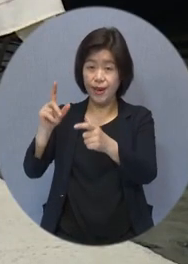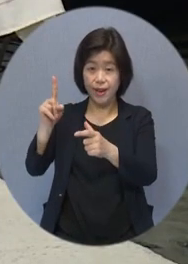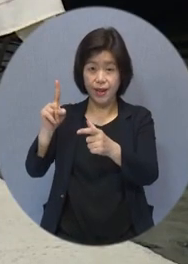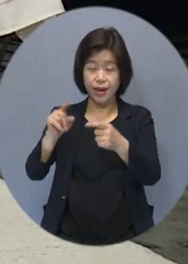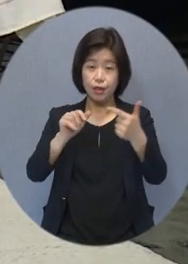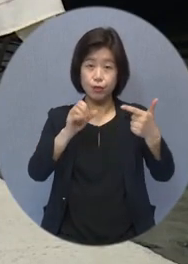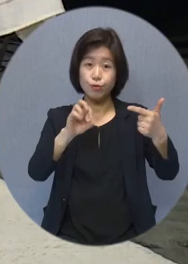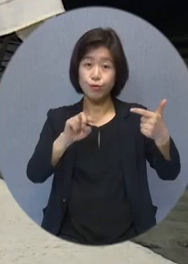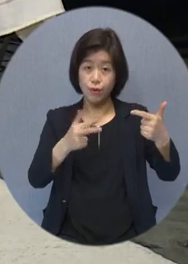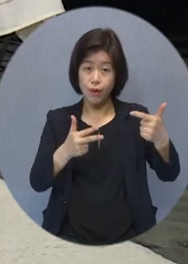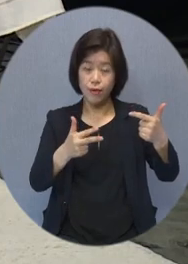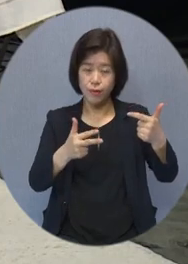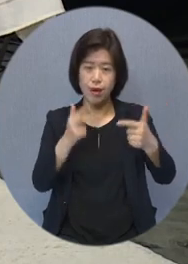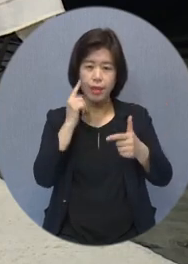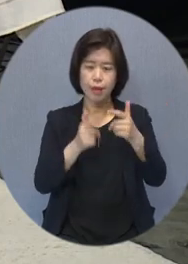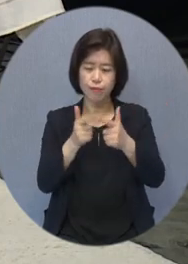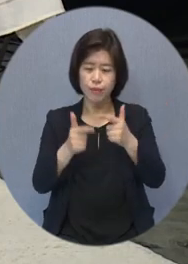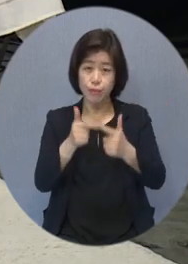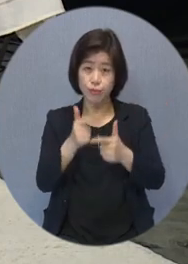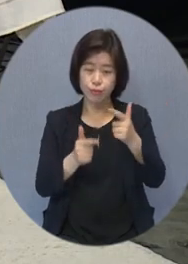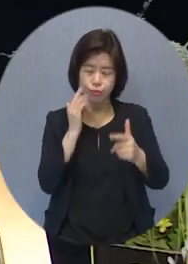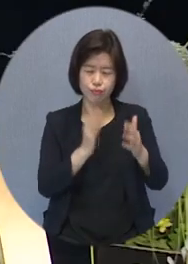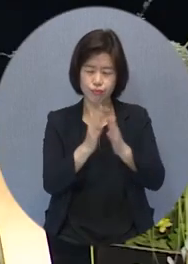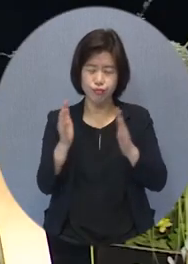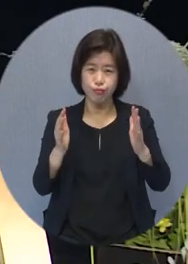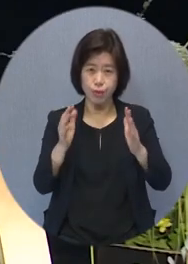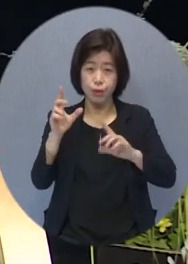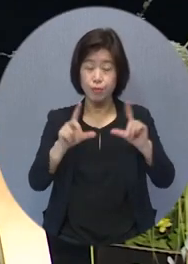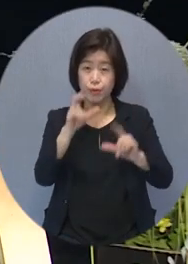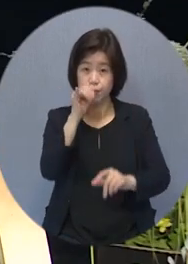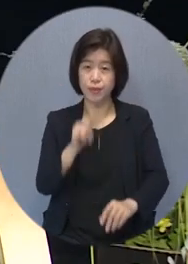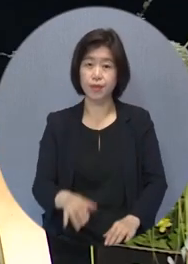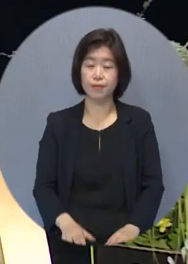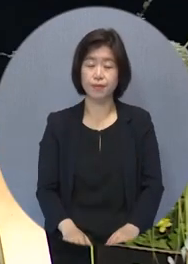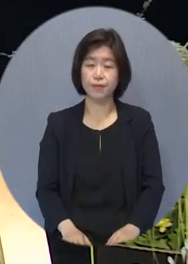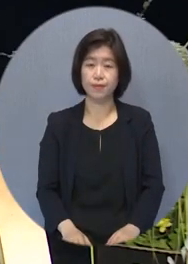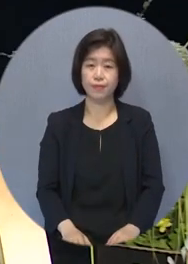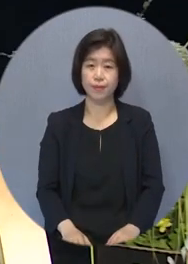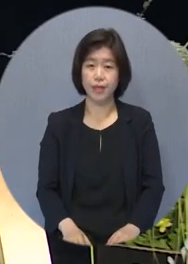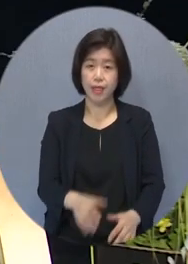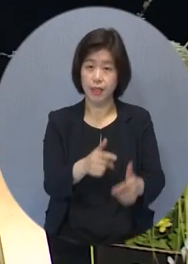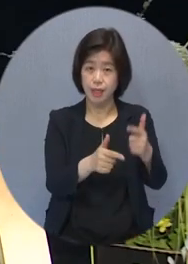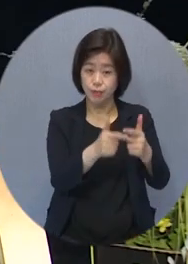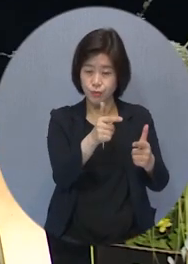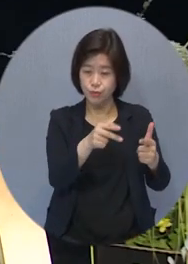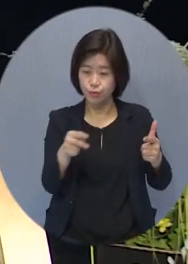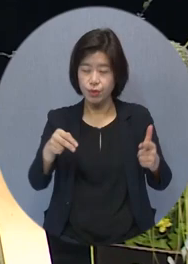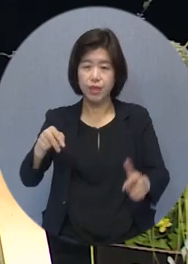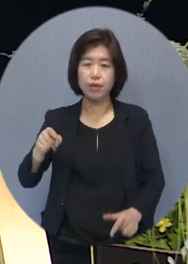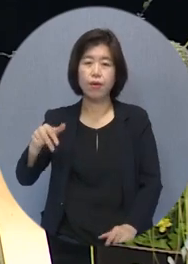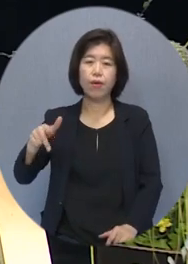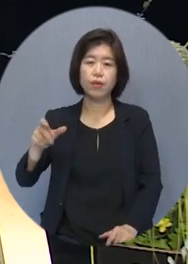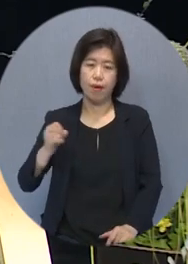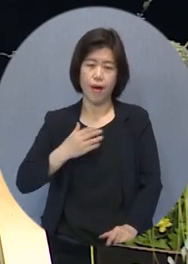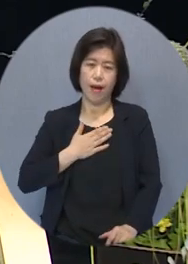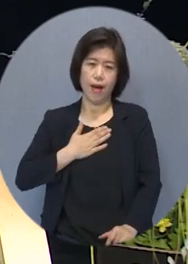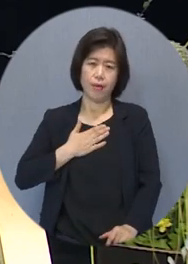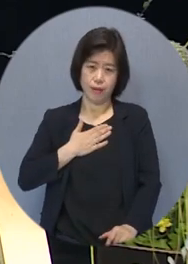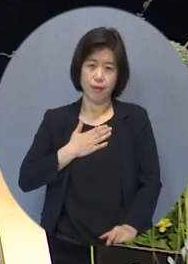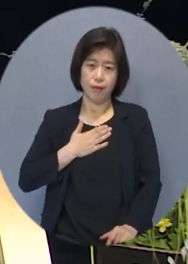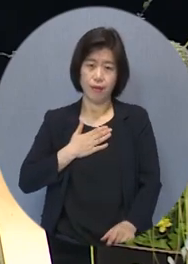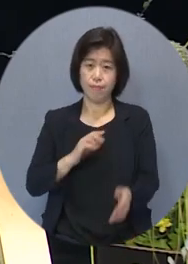서정의 객관적 상관물인 나무의 특징으로 서정을 잘 묘사하여 서정의 영향력을 보여줍니다.